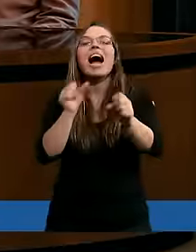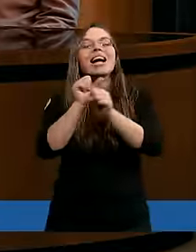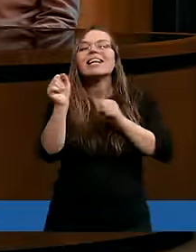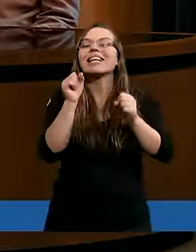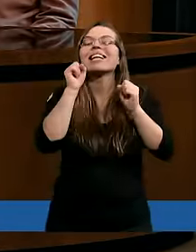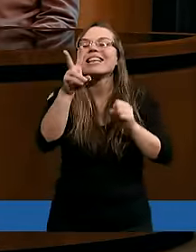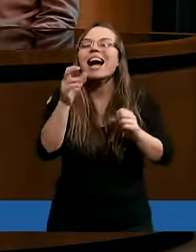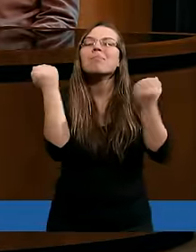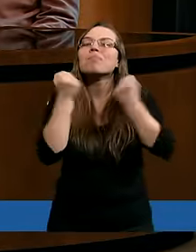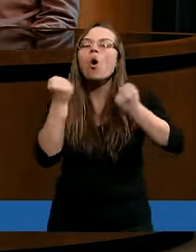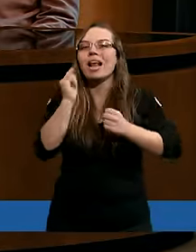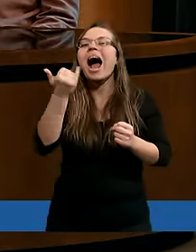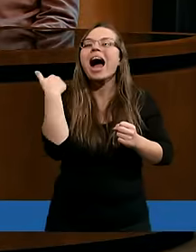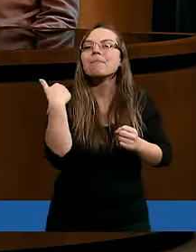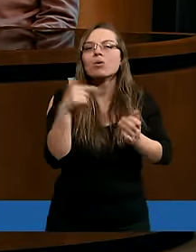właśnie taka, jaka była.